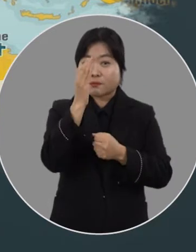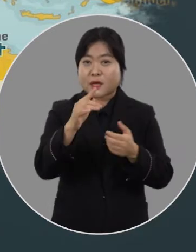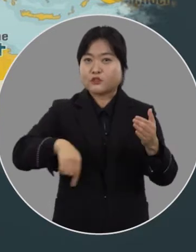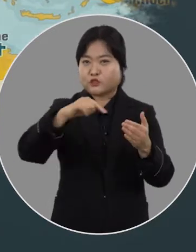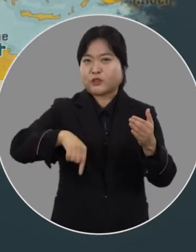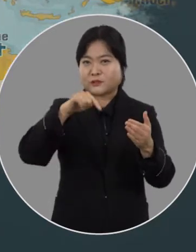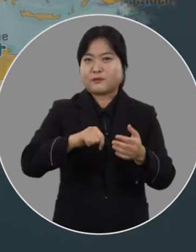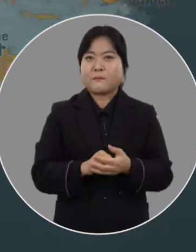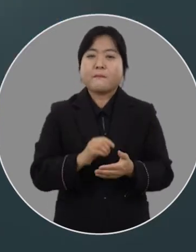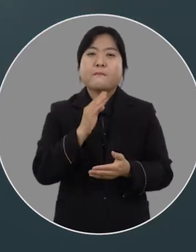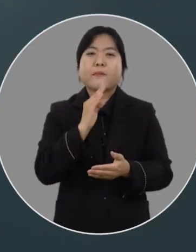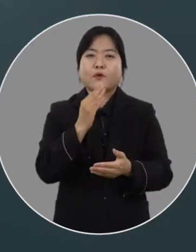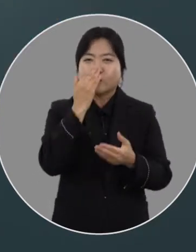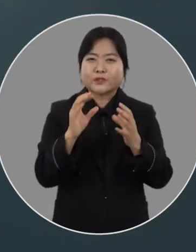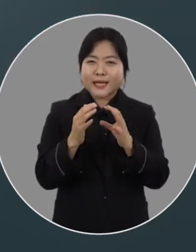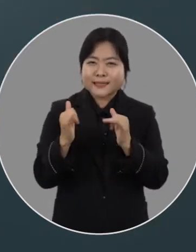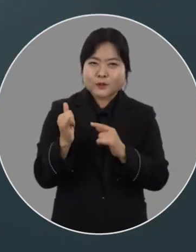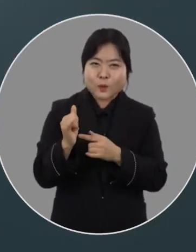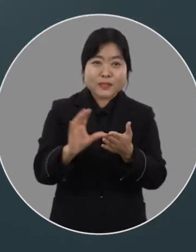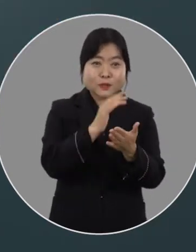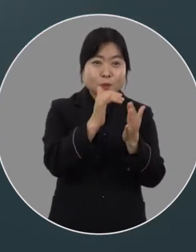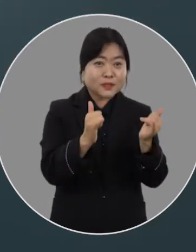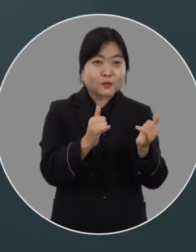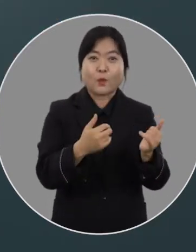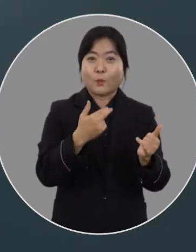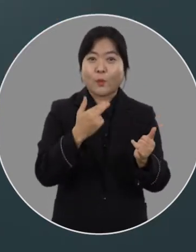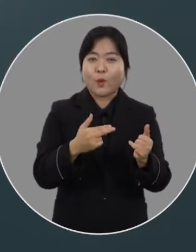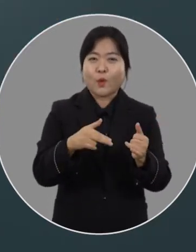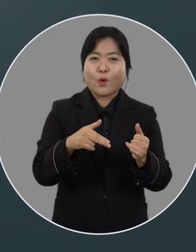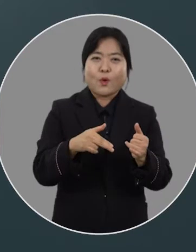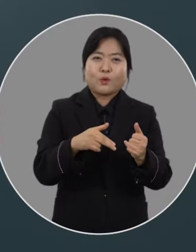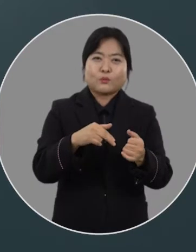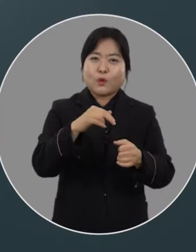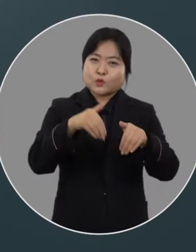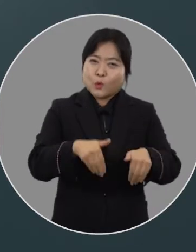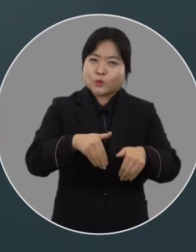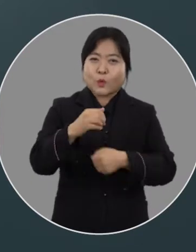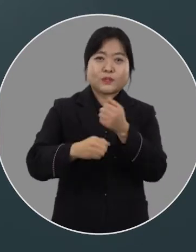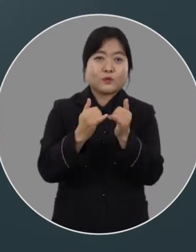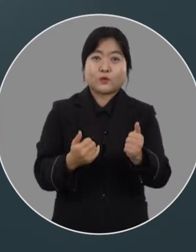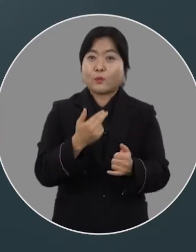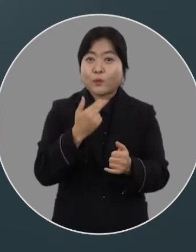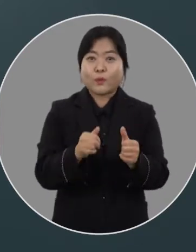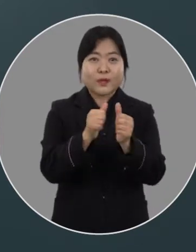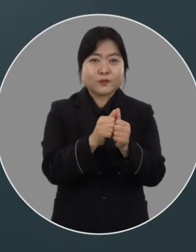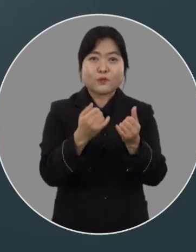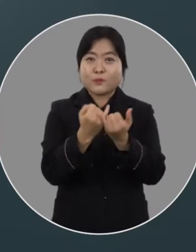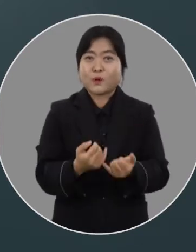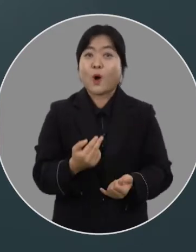그 중에서는 바로 유다인도 그리스도인도 없고 종도 자유인도 없으며 남자도